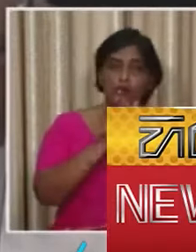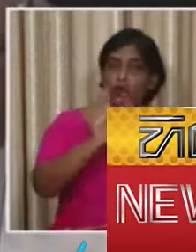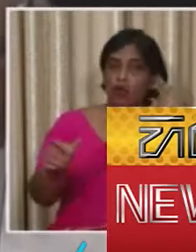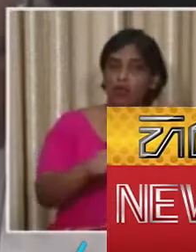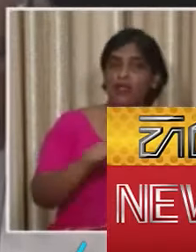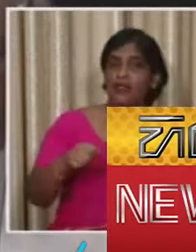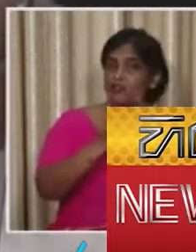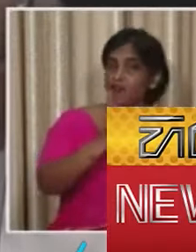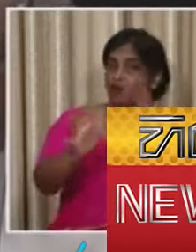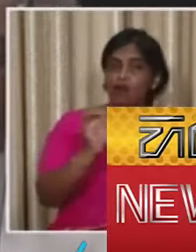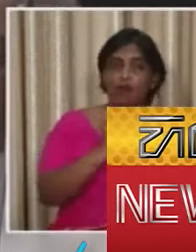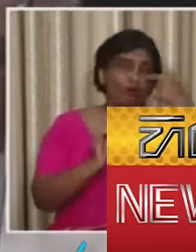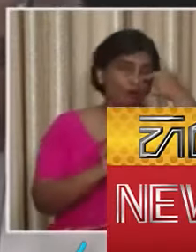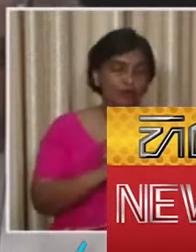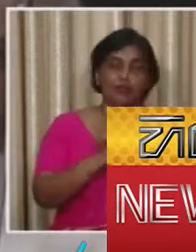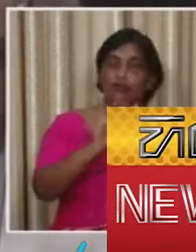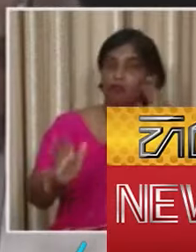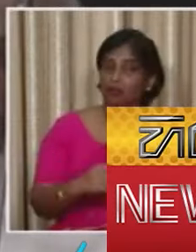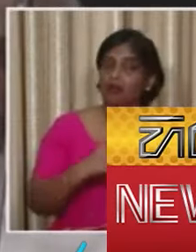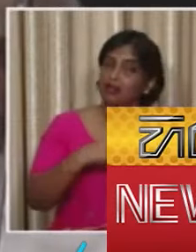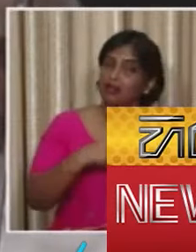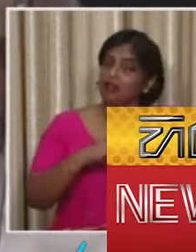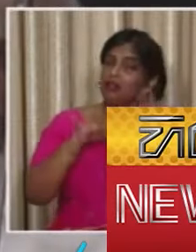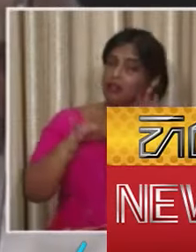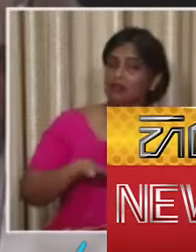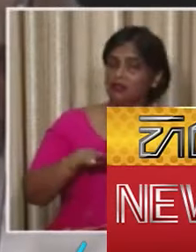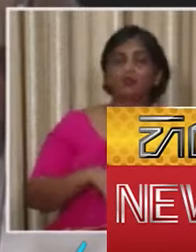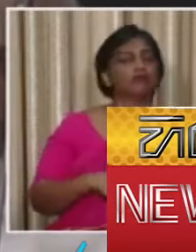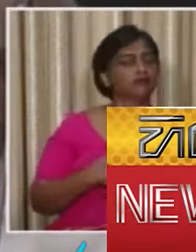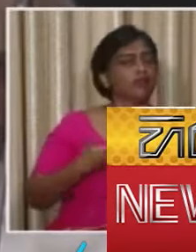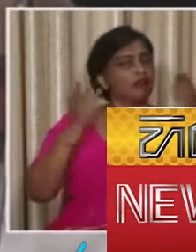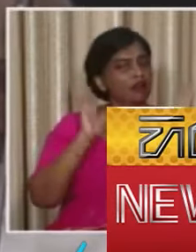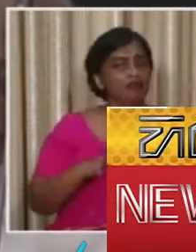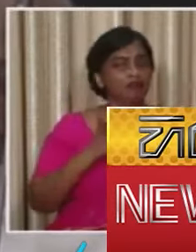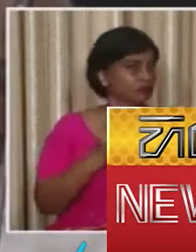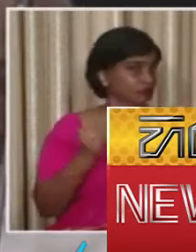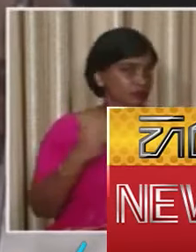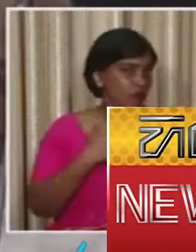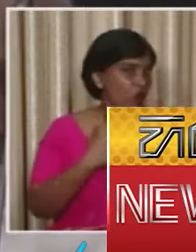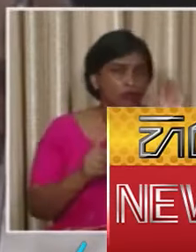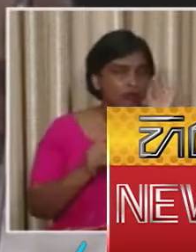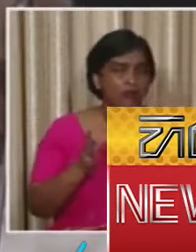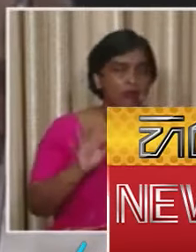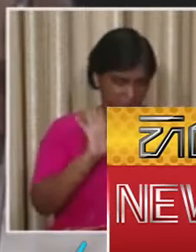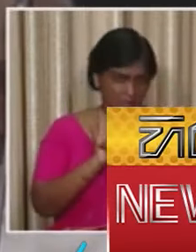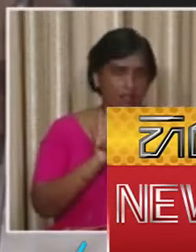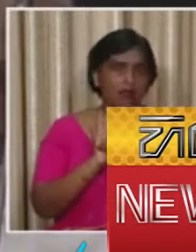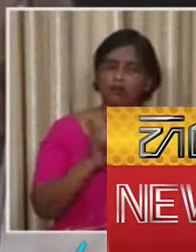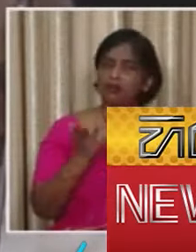ගෑස් පෝලිමේ, භූමි තෙල් පෝලිම්වල දවස ගන්නේ රස්සියාදු වෙන එක අවසාන වීම සුභාරංචියක්ද